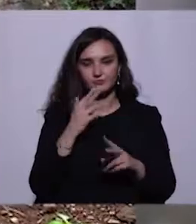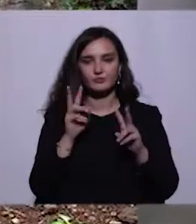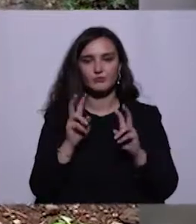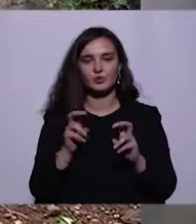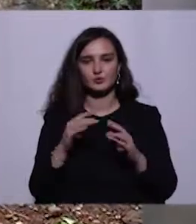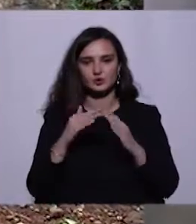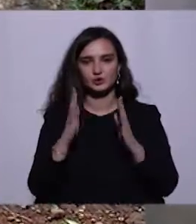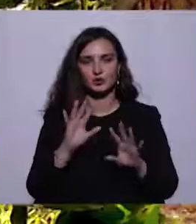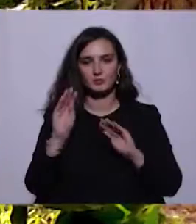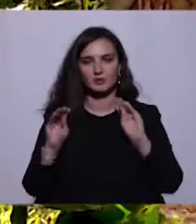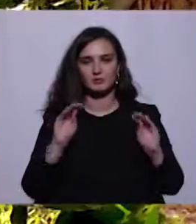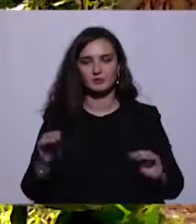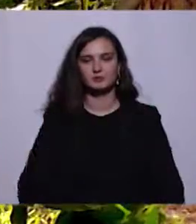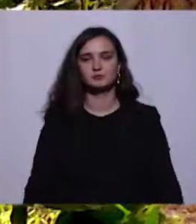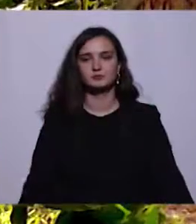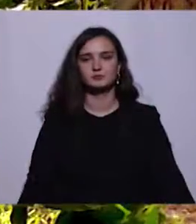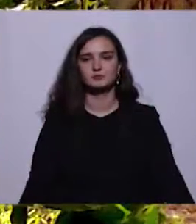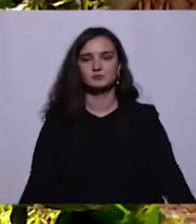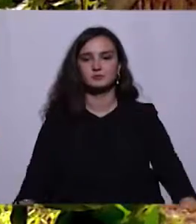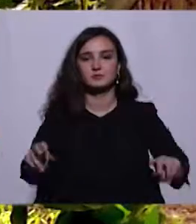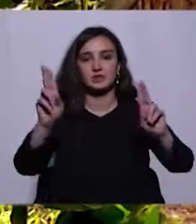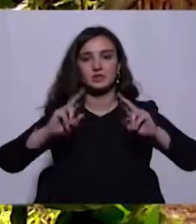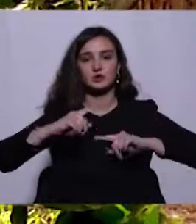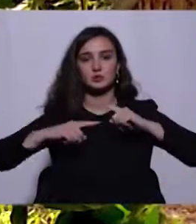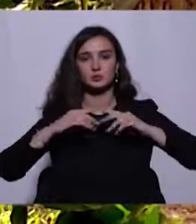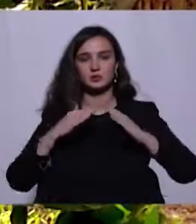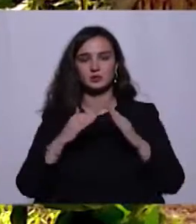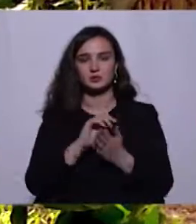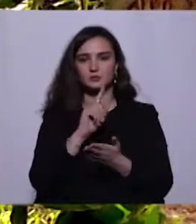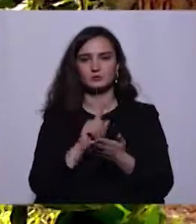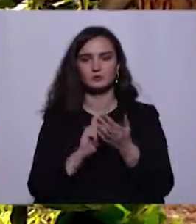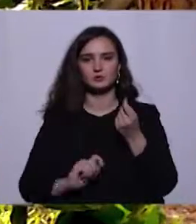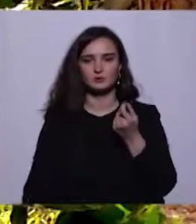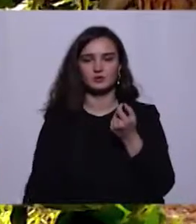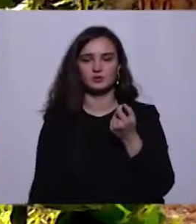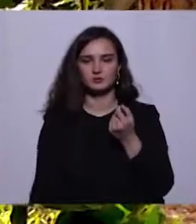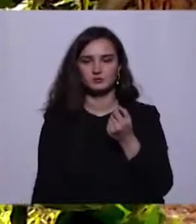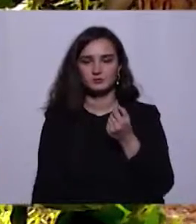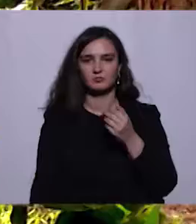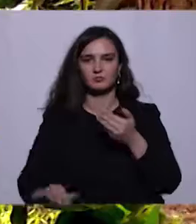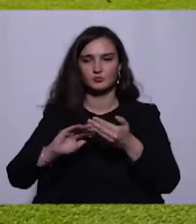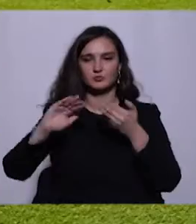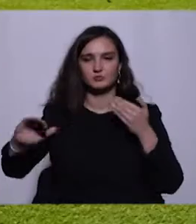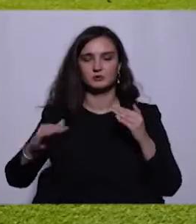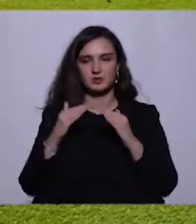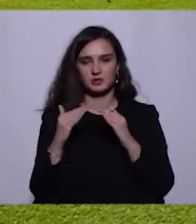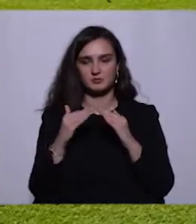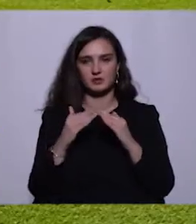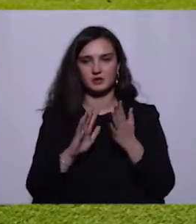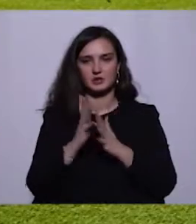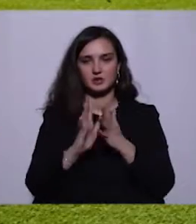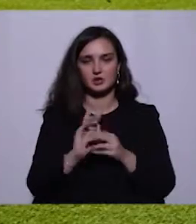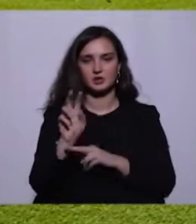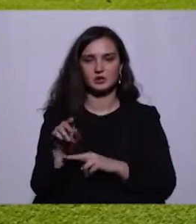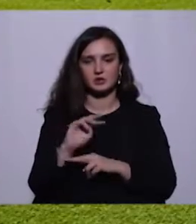ეროვნული შენობები, ტრადიციული სახლები, აუცილებლად ცოტათი მოშორებით აი ამ სახლებიდან